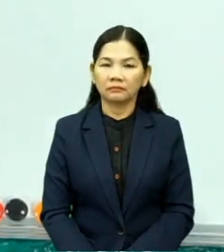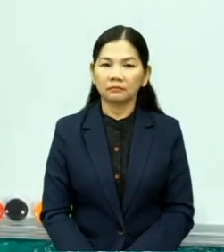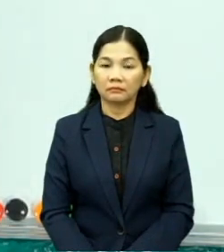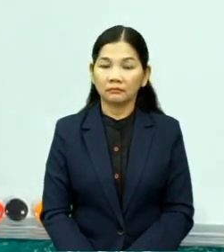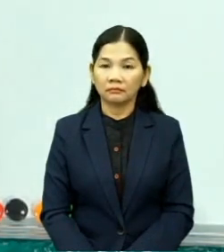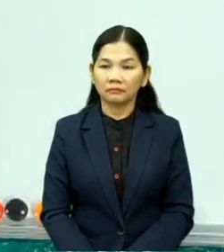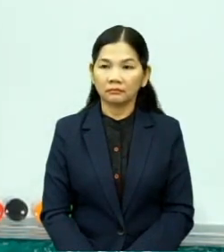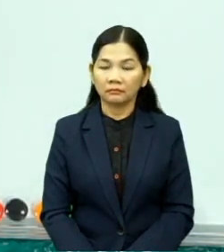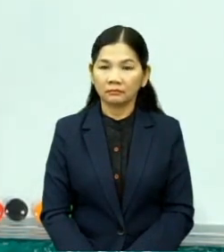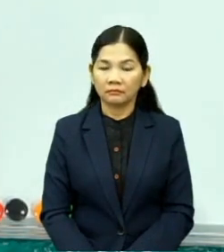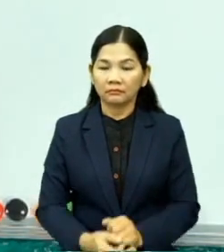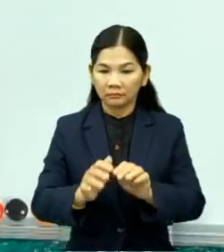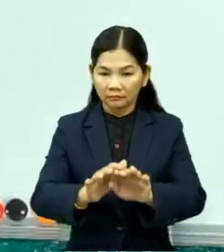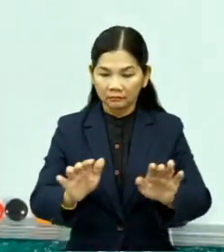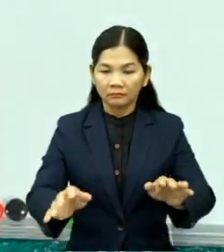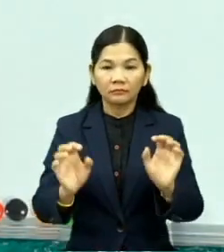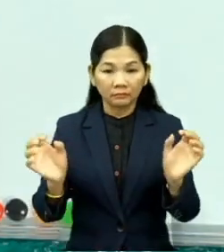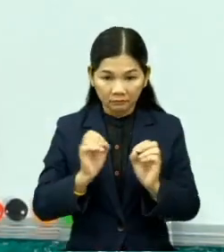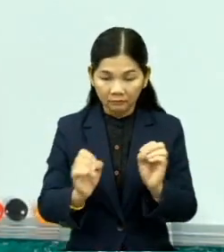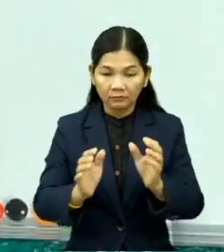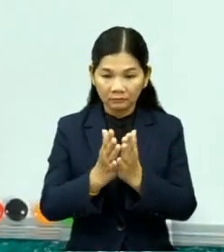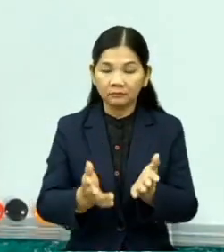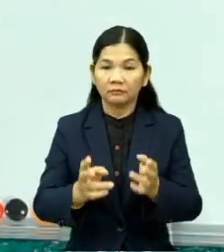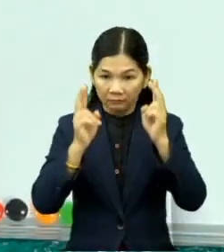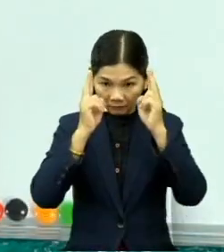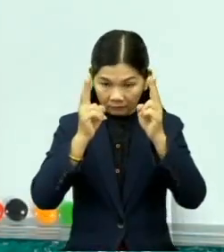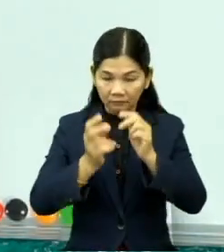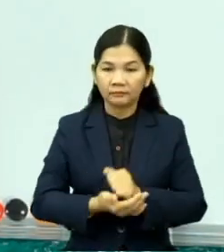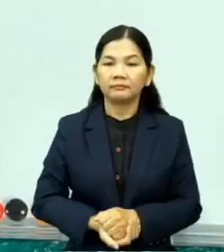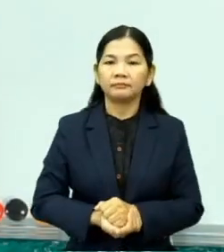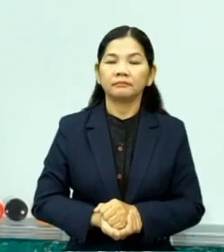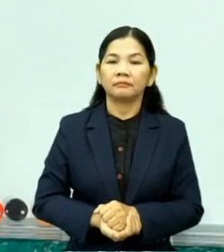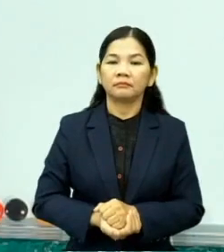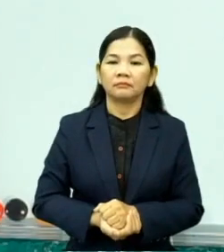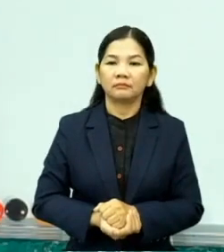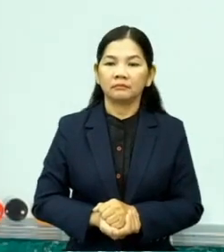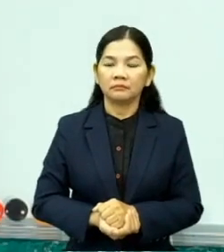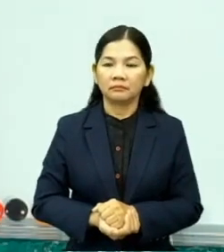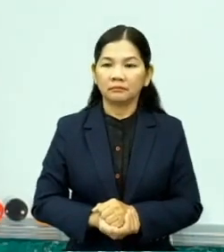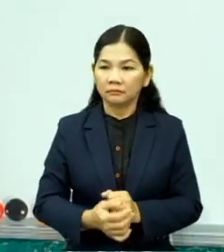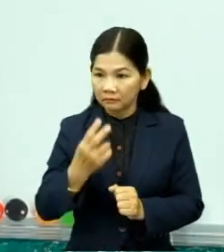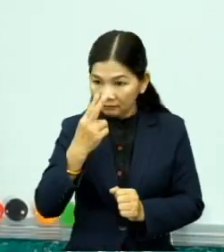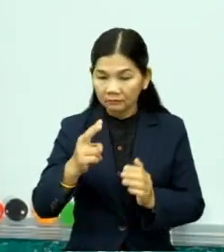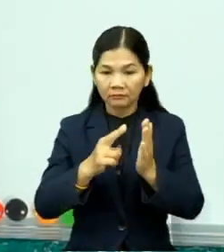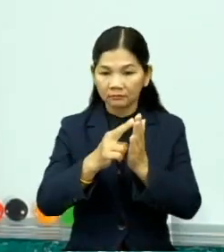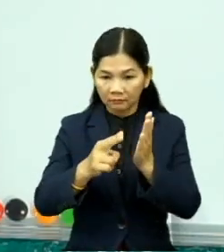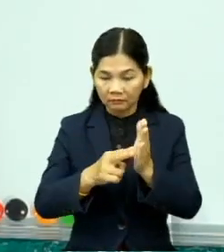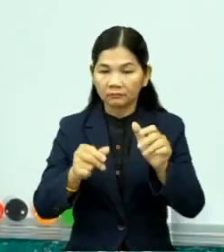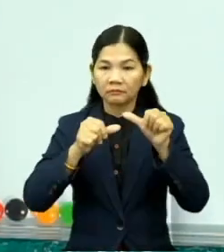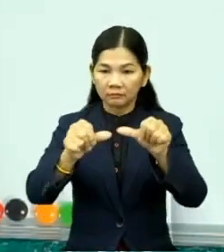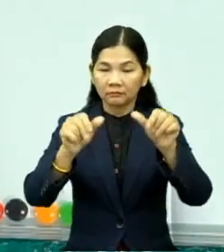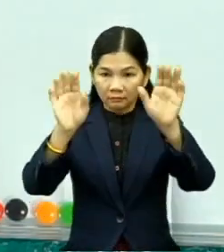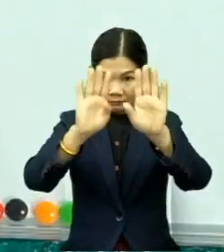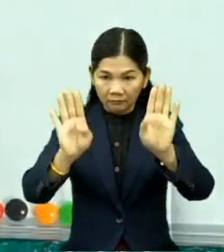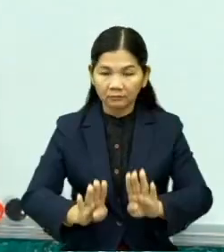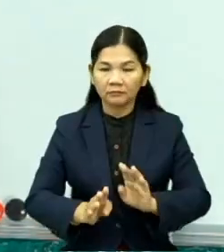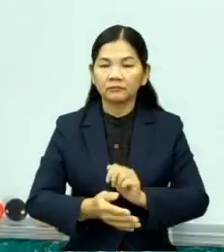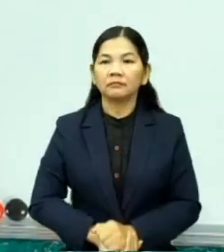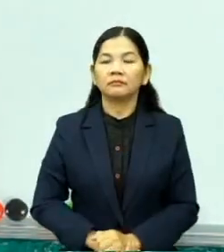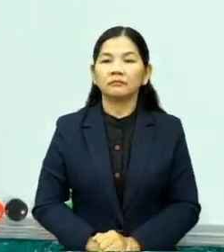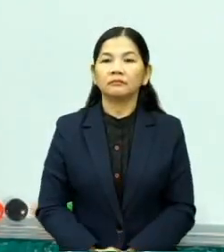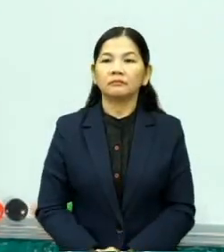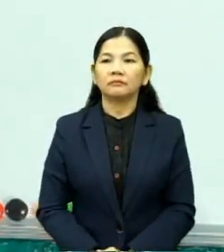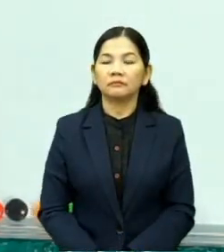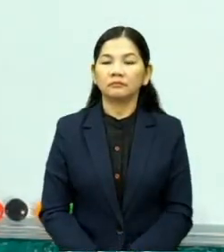ចាអញ្ចឹងសម្រាប់កូនដែលអត់មានសៀវភៅសិក្សាគោលណាកូនចាអញ្ចឹងកូនអាចចាំមើលអត្ថបទដែលអ្នកគ្រូបិទនៅលើក្តារខៀនចា